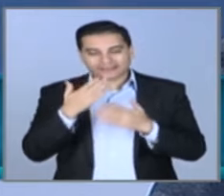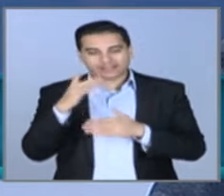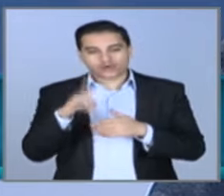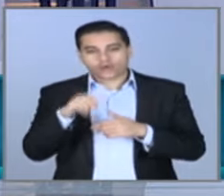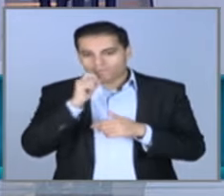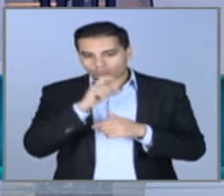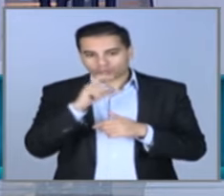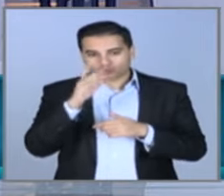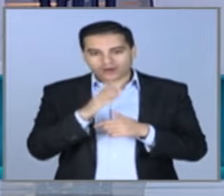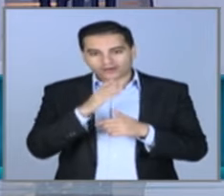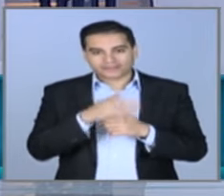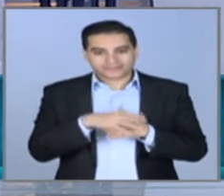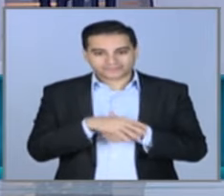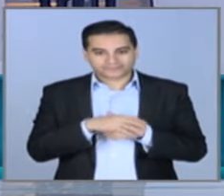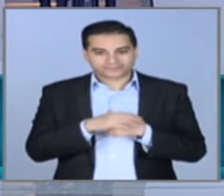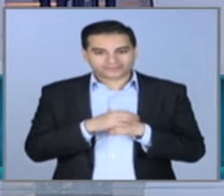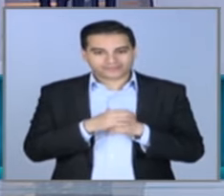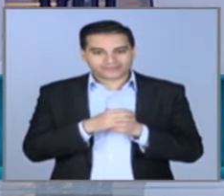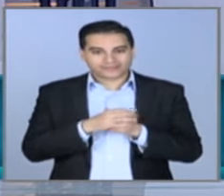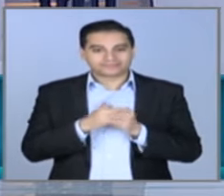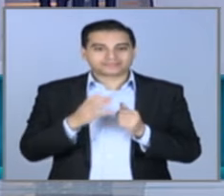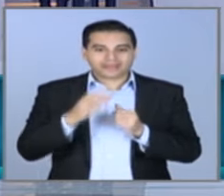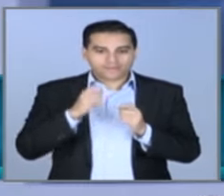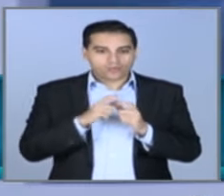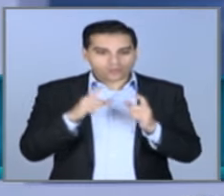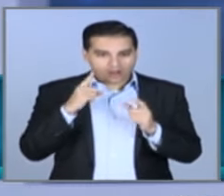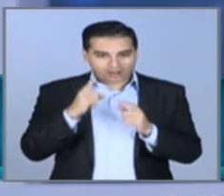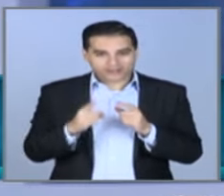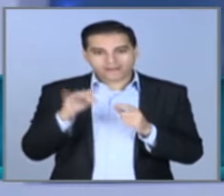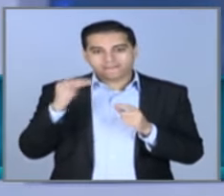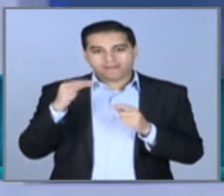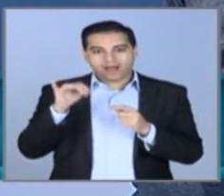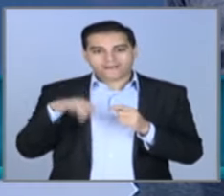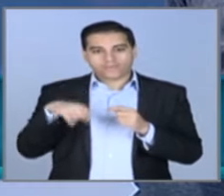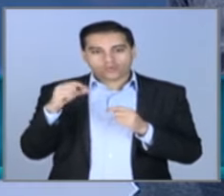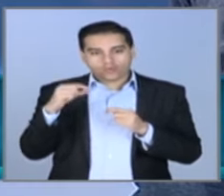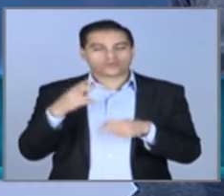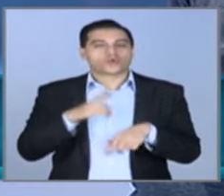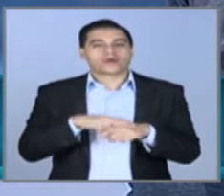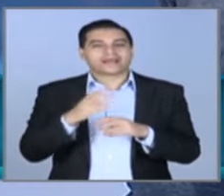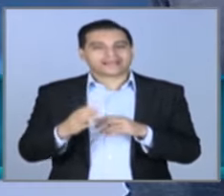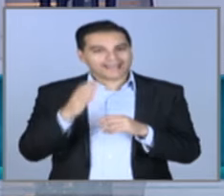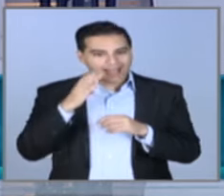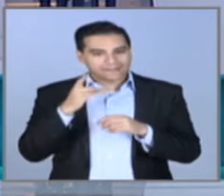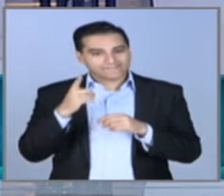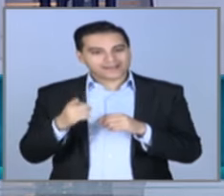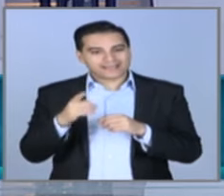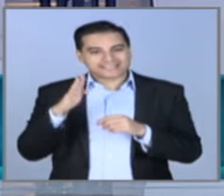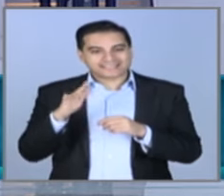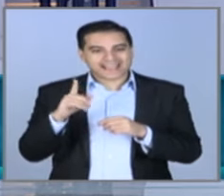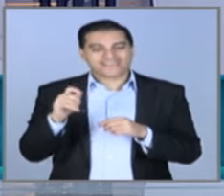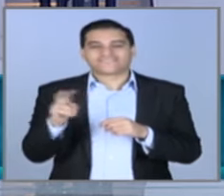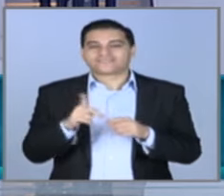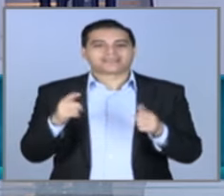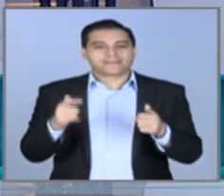يوم وشهر. خلاص تمام، خدت الإجابة من محمود وخدت الإجابة من